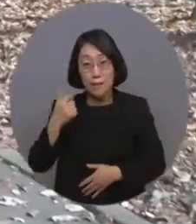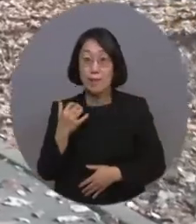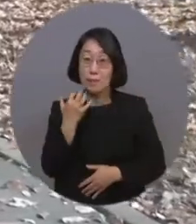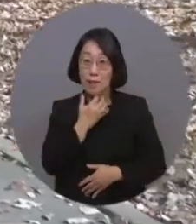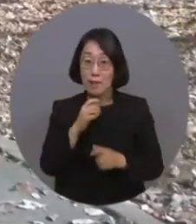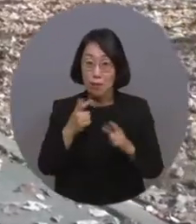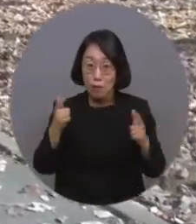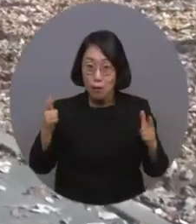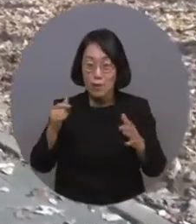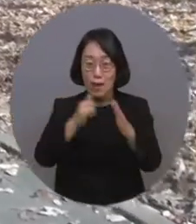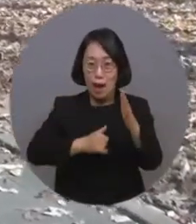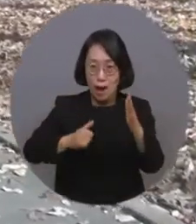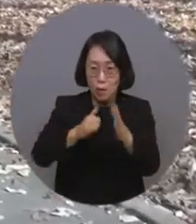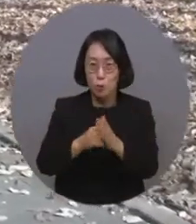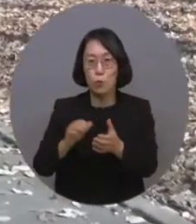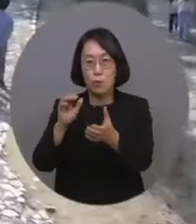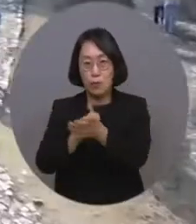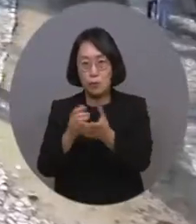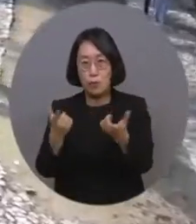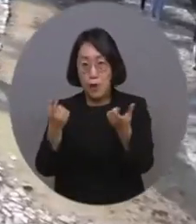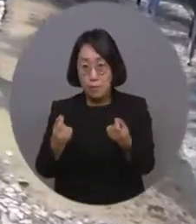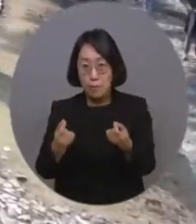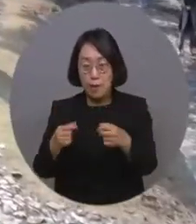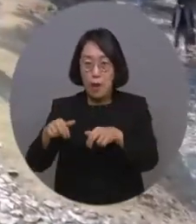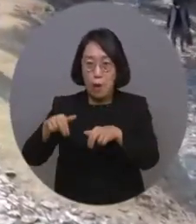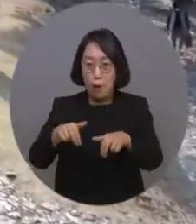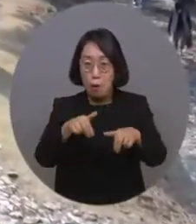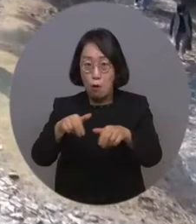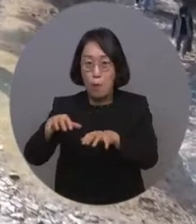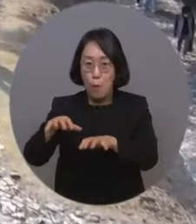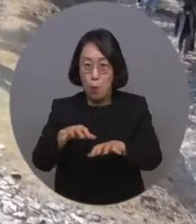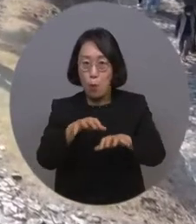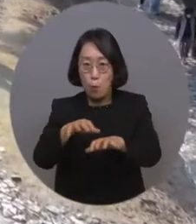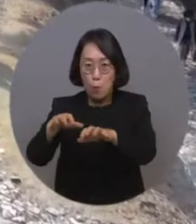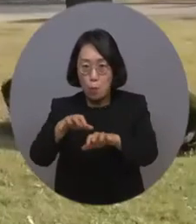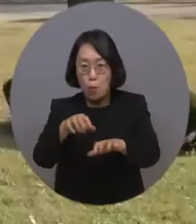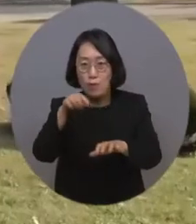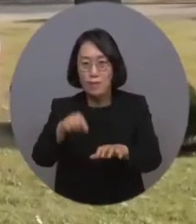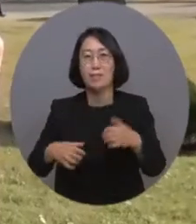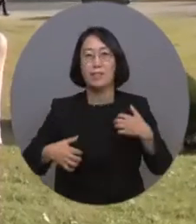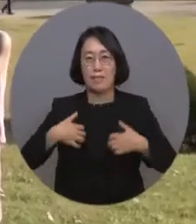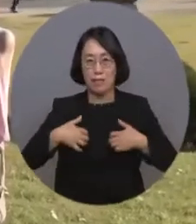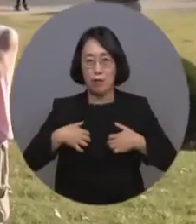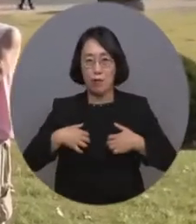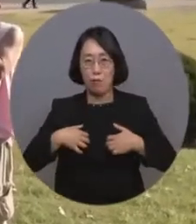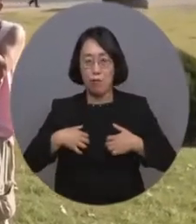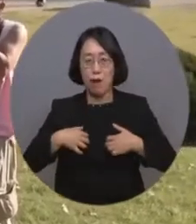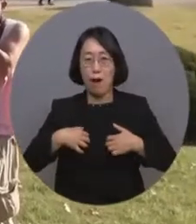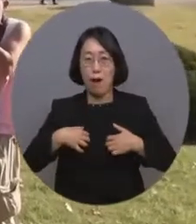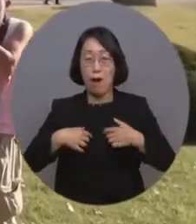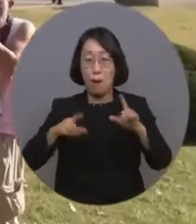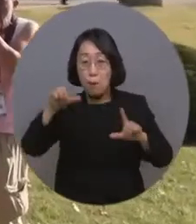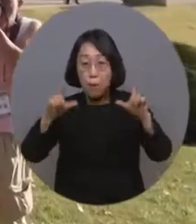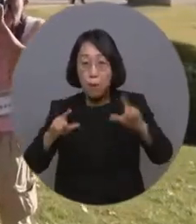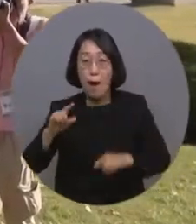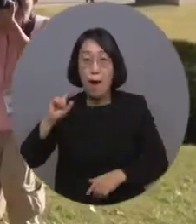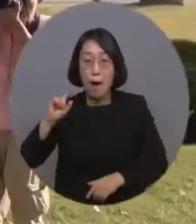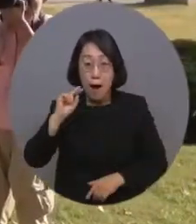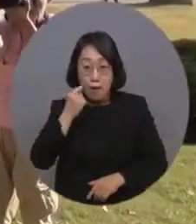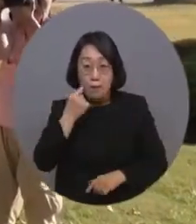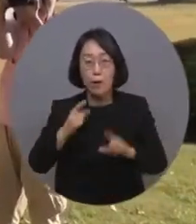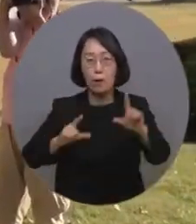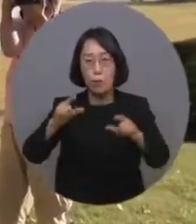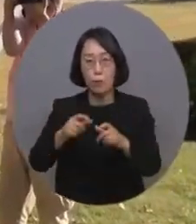가족과 함께, 친구와 함께 걷는 것, 그 자체만으로도 즐거움입니다. 자연의 아름다움 속에서 장애의